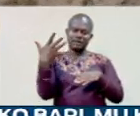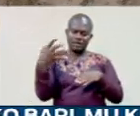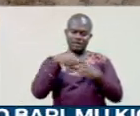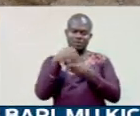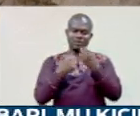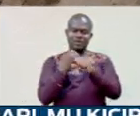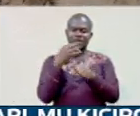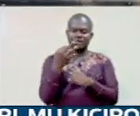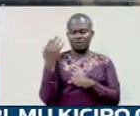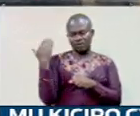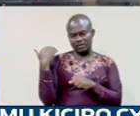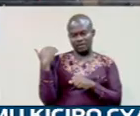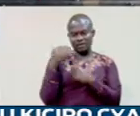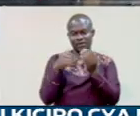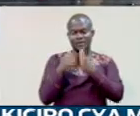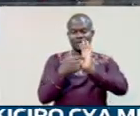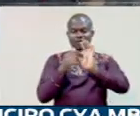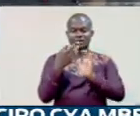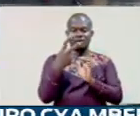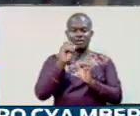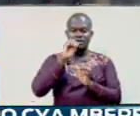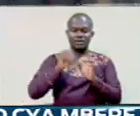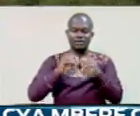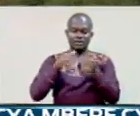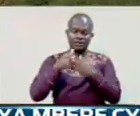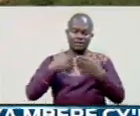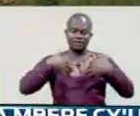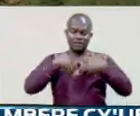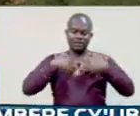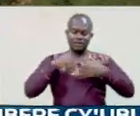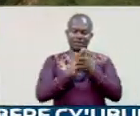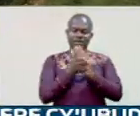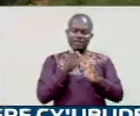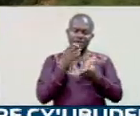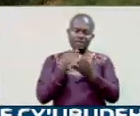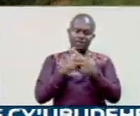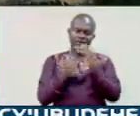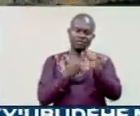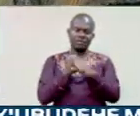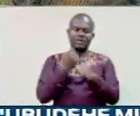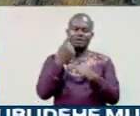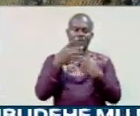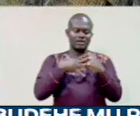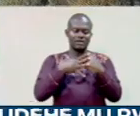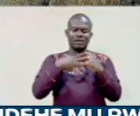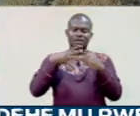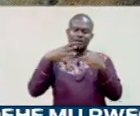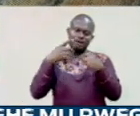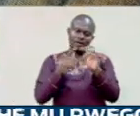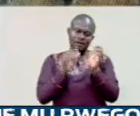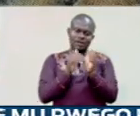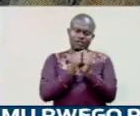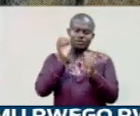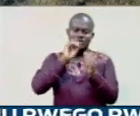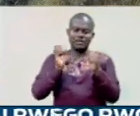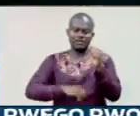myaka 3 ishize. Berekanye ko 20% by'ibigize urusobe rw'ibinyabuzima byashize burundu guhera mu ntangiriro z'igihumbi kimwe na 1900. Hari kandi